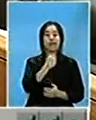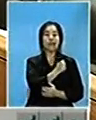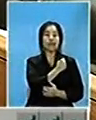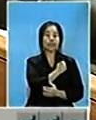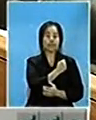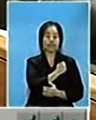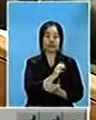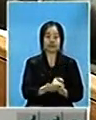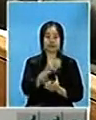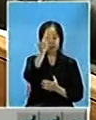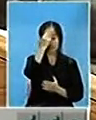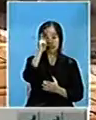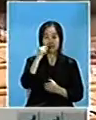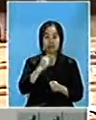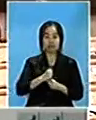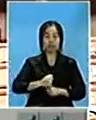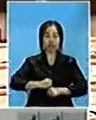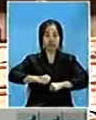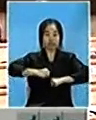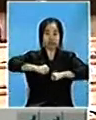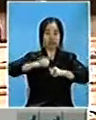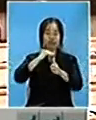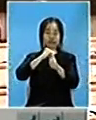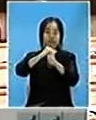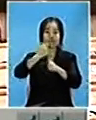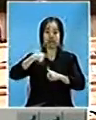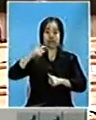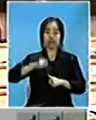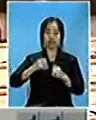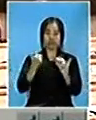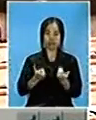ที่เดียวที่เราจะแสดงความยิ่งใหญ่เหนือท่าน